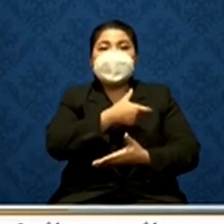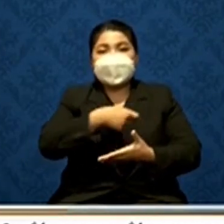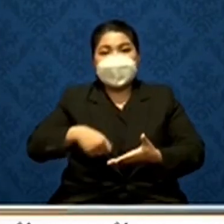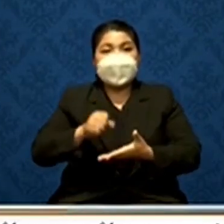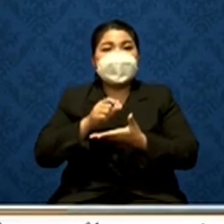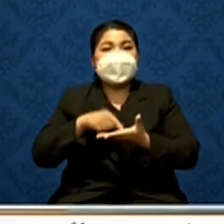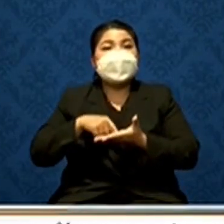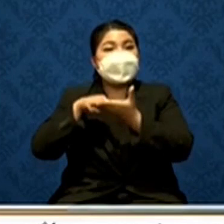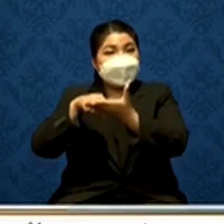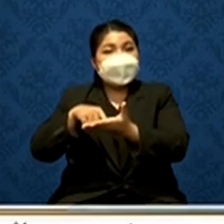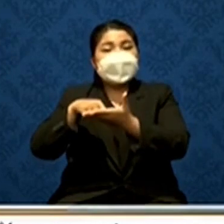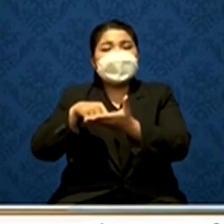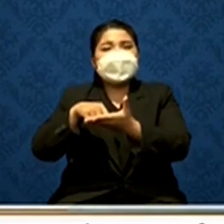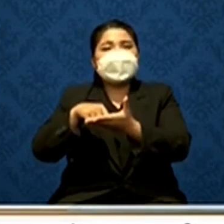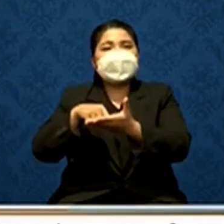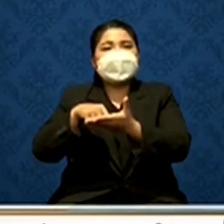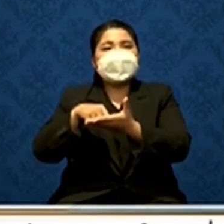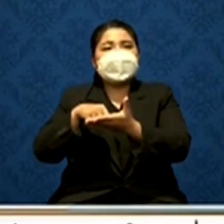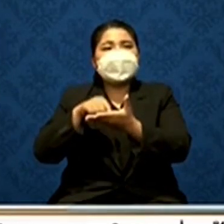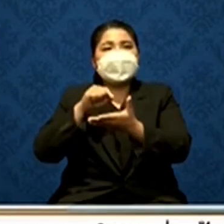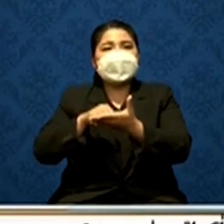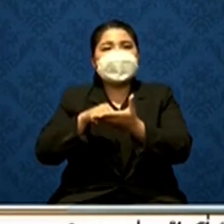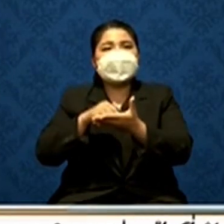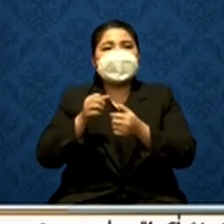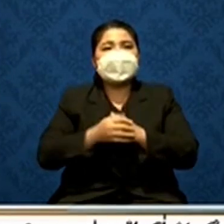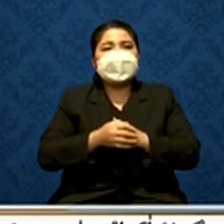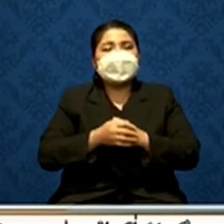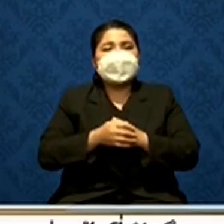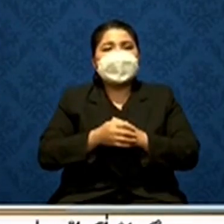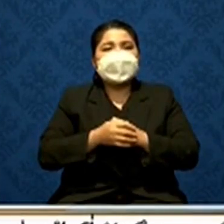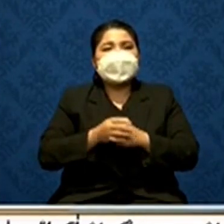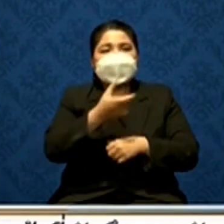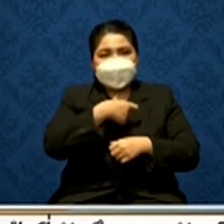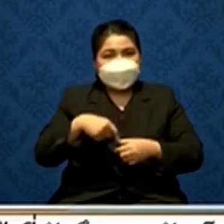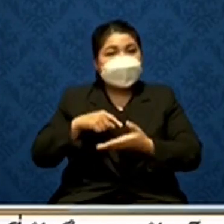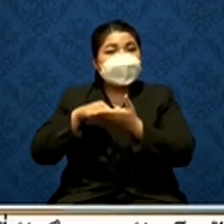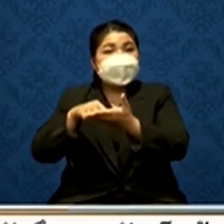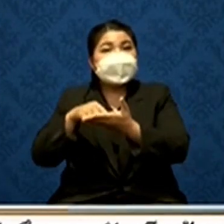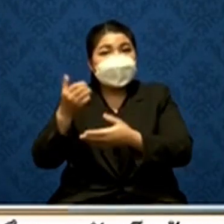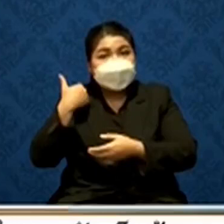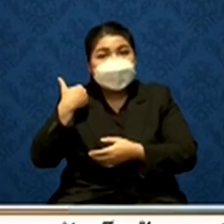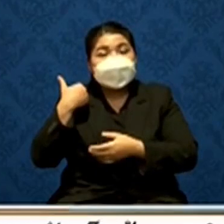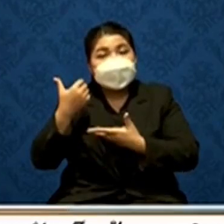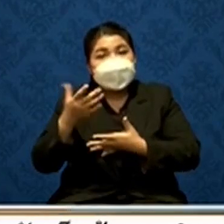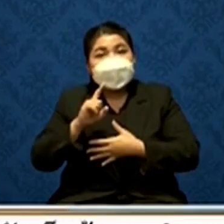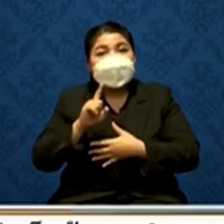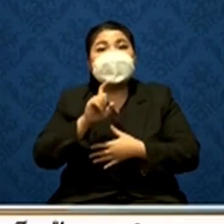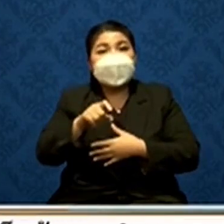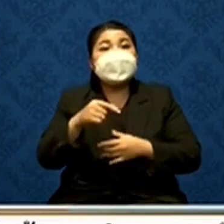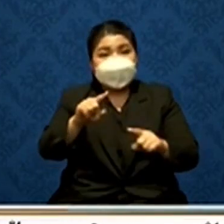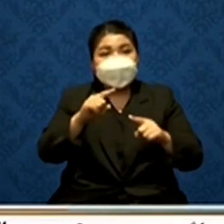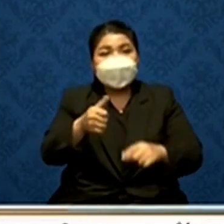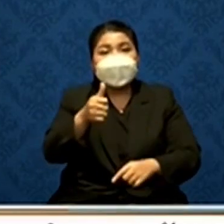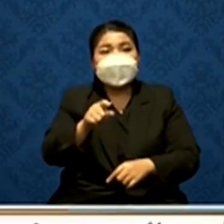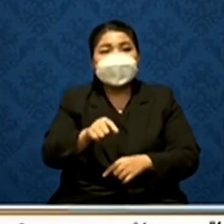ษัหอไม่หรอท่ได้ทำคำขอไปถงส่วงานใพระองคหรอไม่ถาก็ไม่ตอบครัอี้ถามเรื่องนี้ตอบไดเลยคร